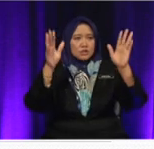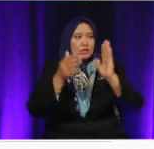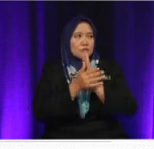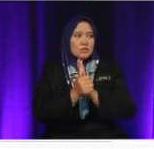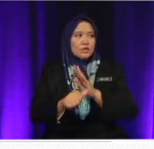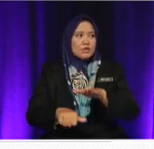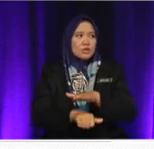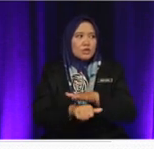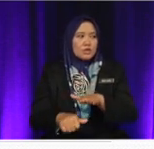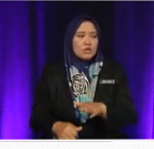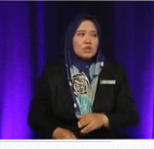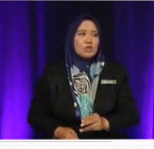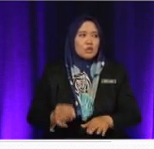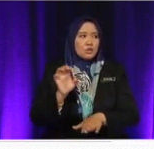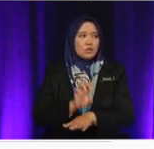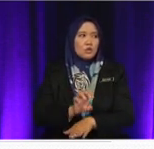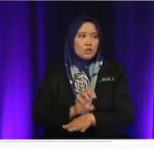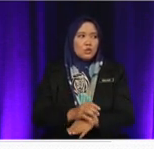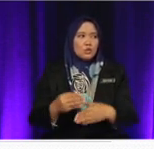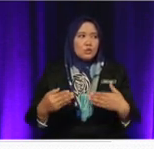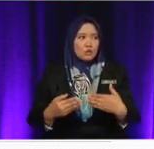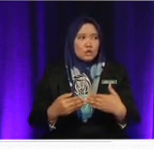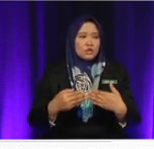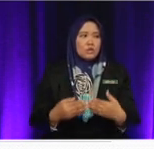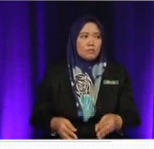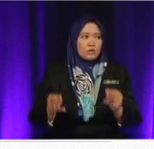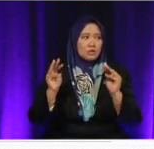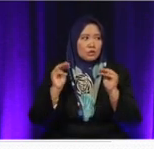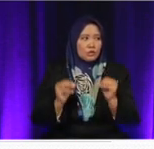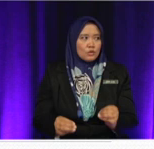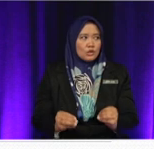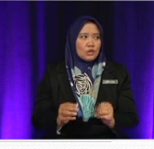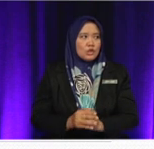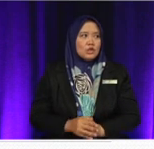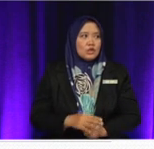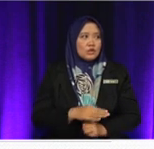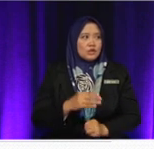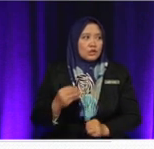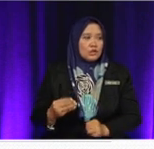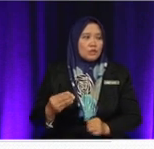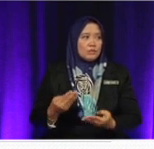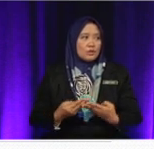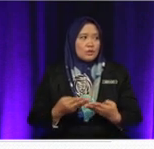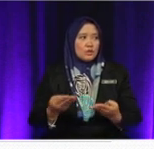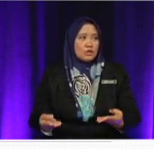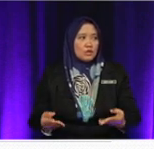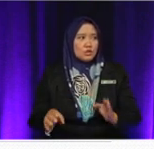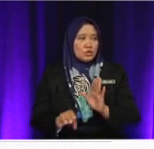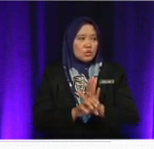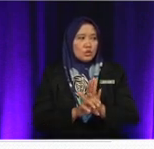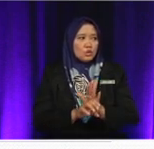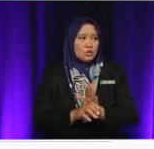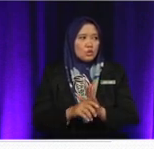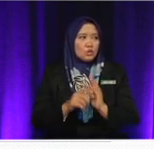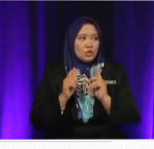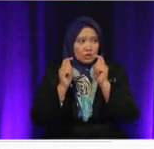yang ketiga, senaraikan gaya kepemimpinan. Okey. Kemudian bahagian B, murid sedia ya untuk jawapan. Jelaskan kepentingan